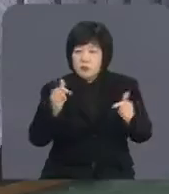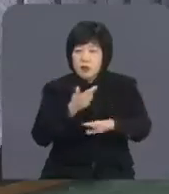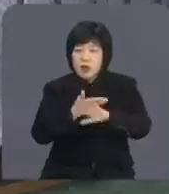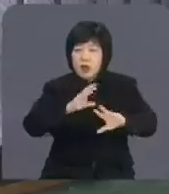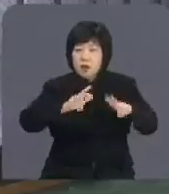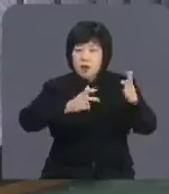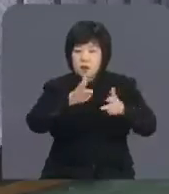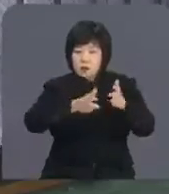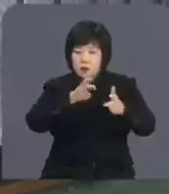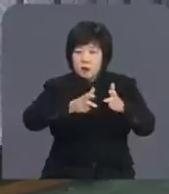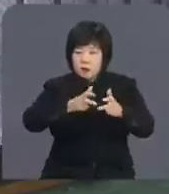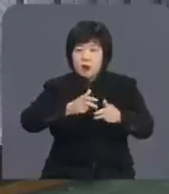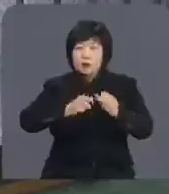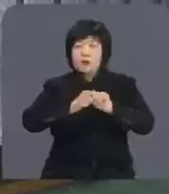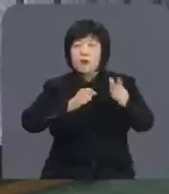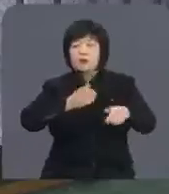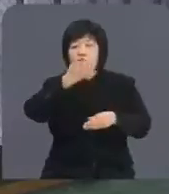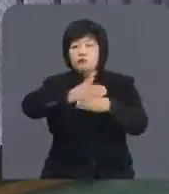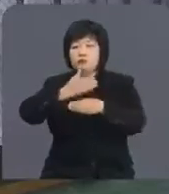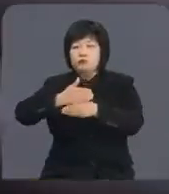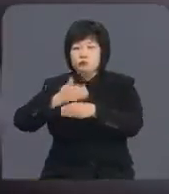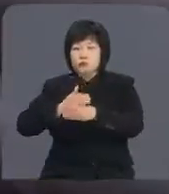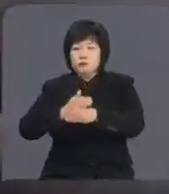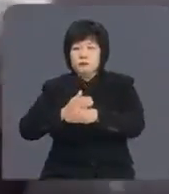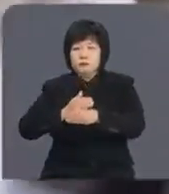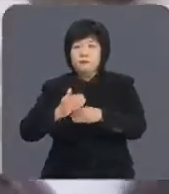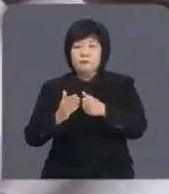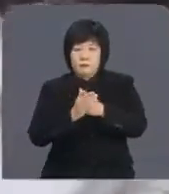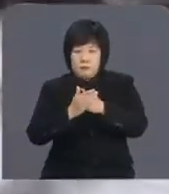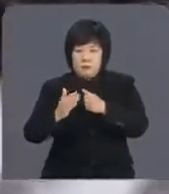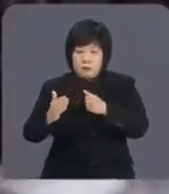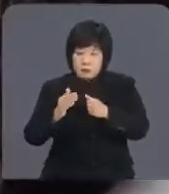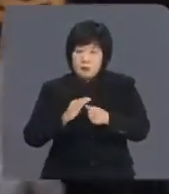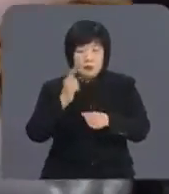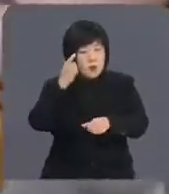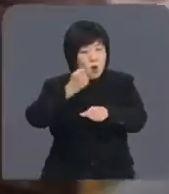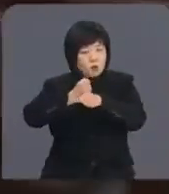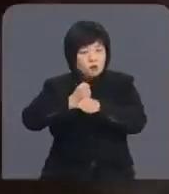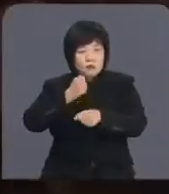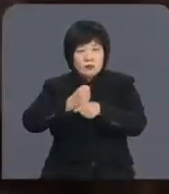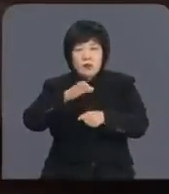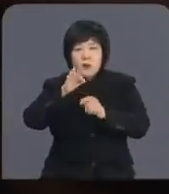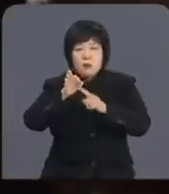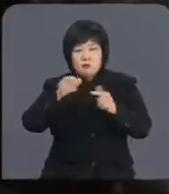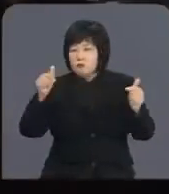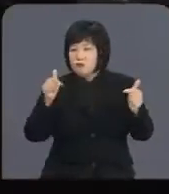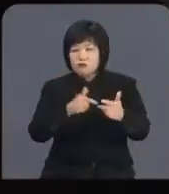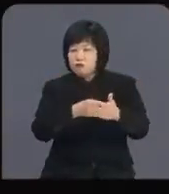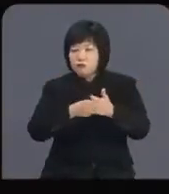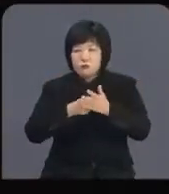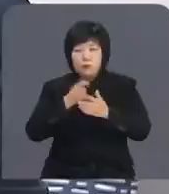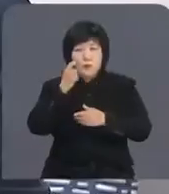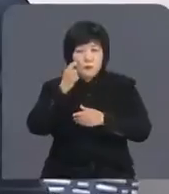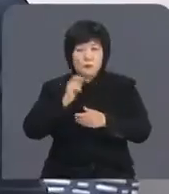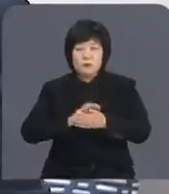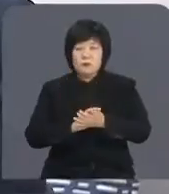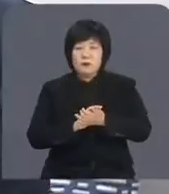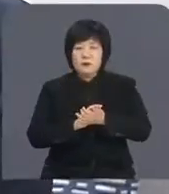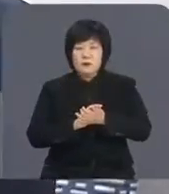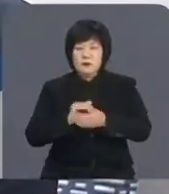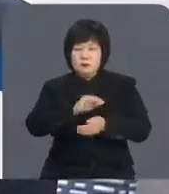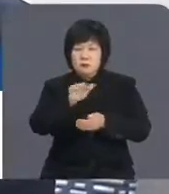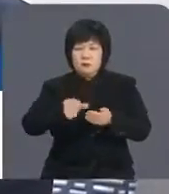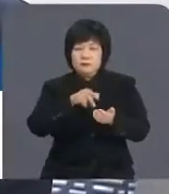상당기간 문을 닫은 탓입니다 그렇다고 연구개발비를 둘일 수 도 없습니다 실제 3 일체 대해